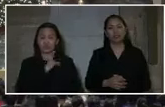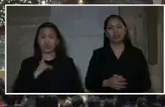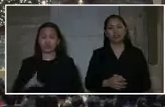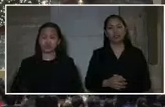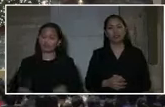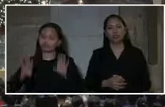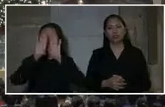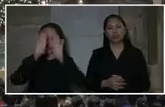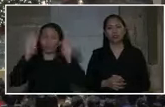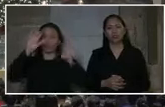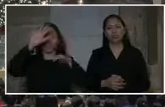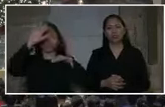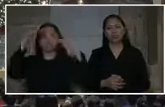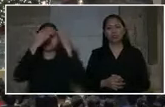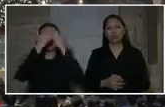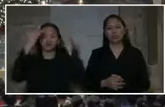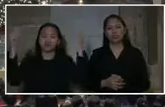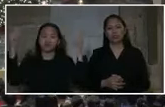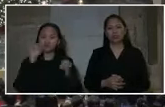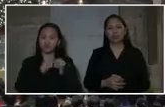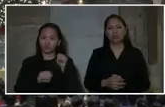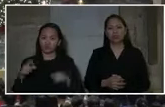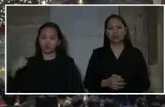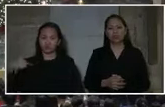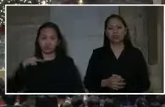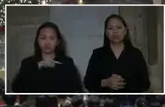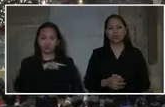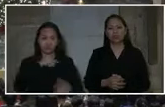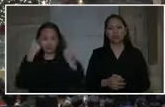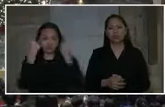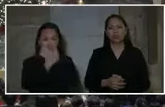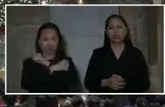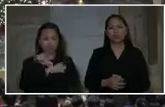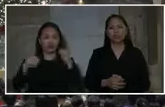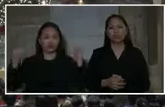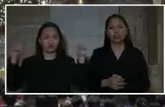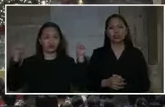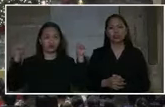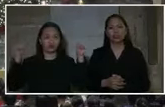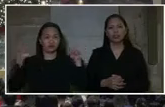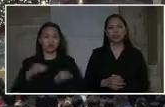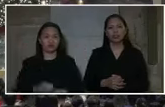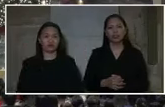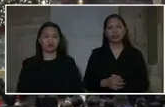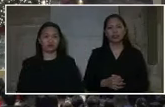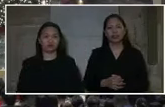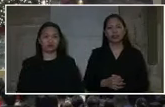binubuksan mo ang langit upang kami ay masagip.